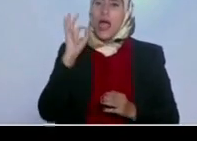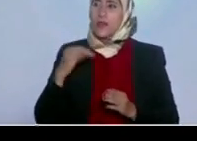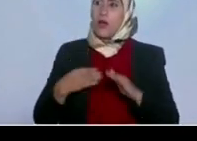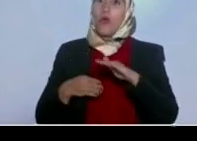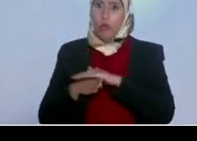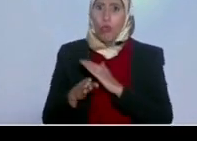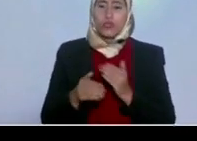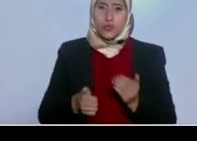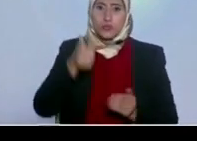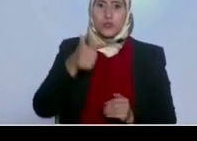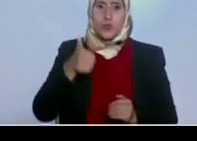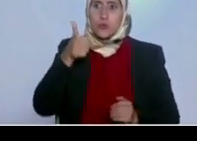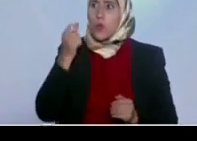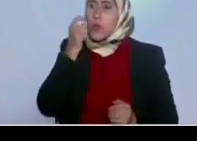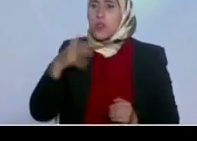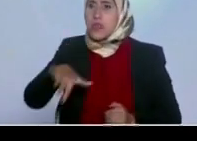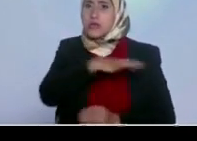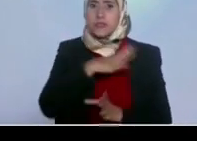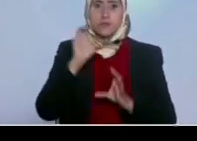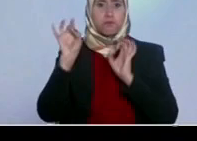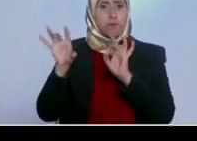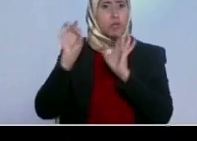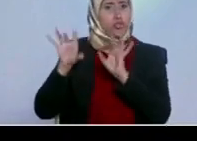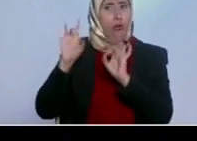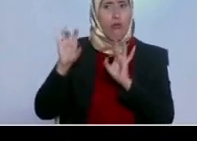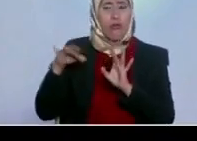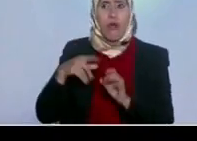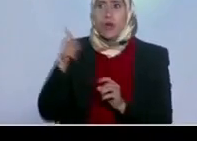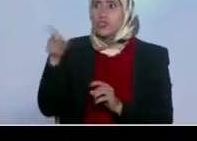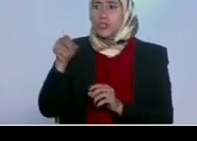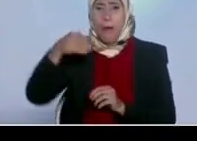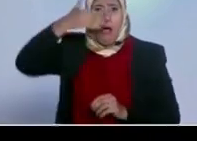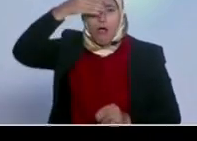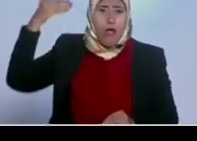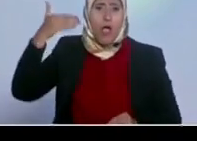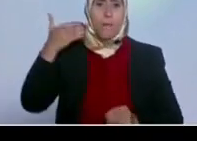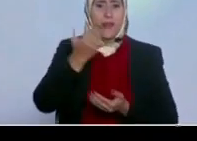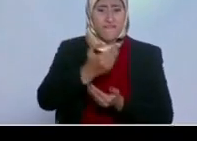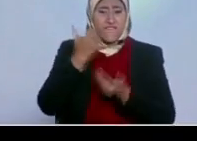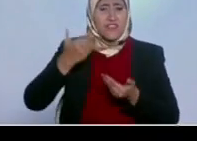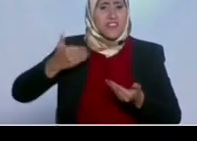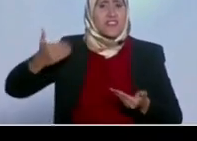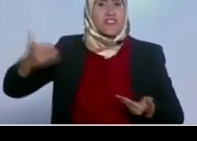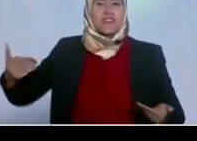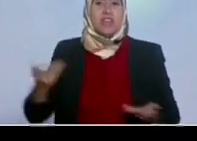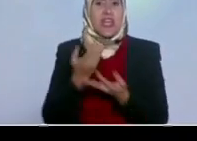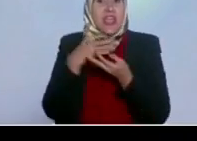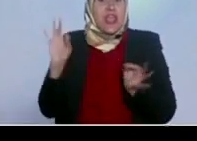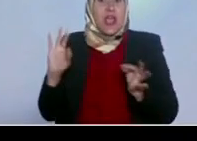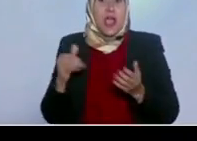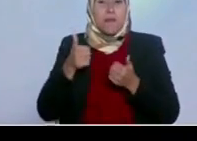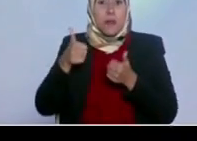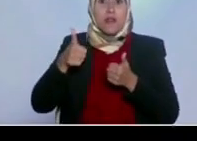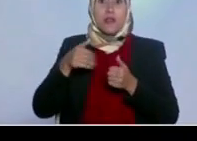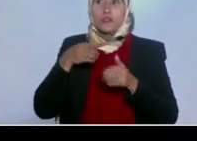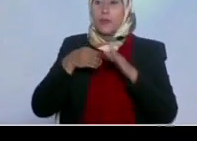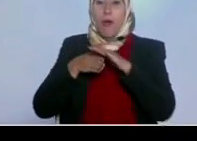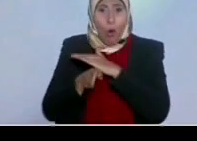الناس ما شاء الله يعني متخصصين وعندهم خبرة وعندهم كفاءة عالية جدا في هذا